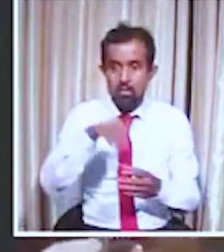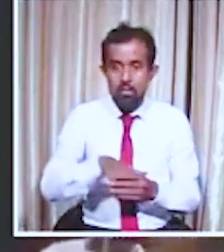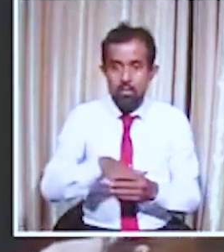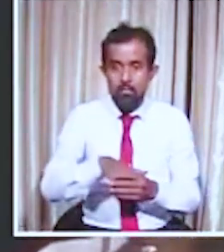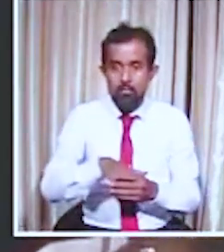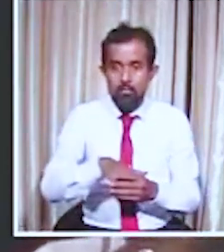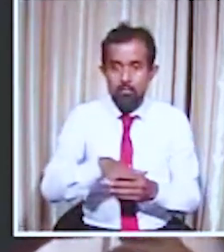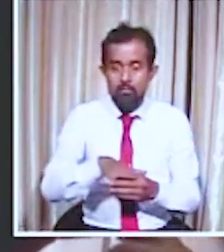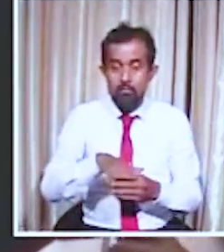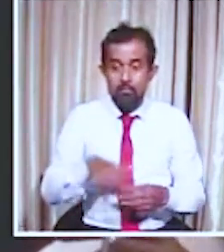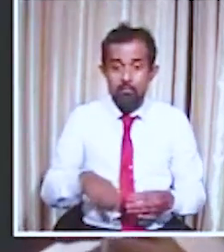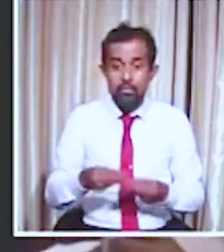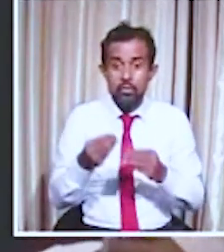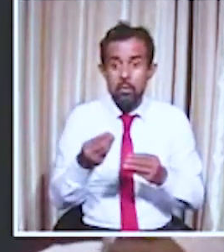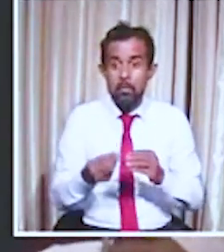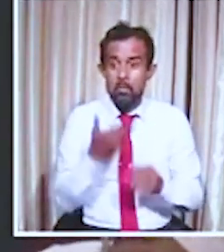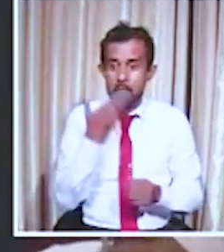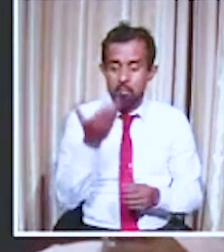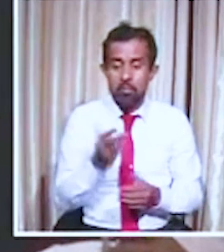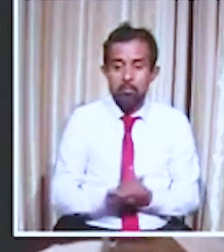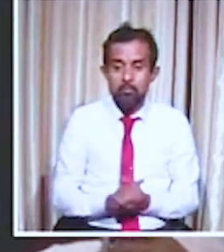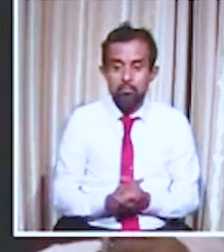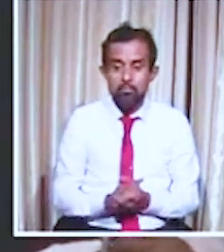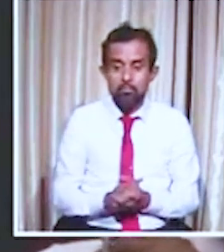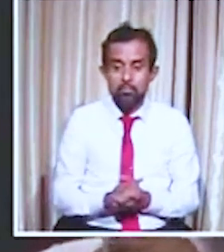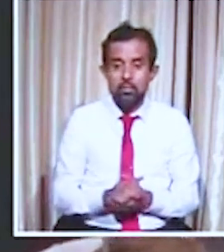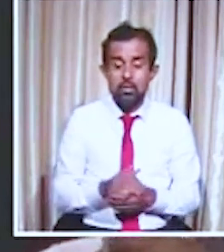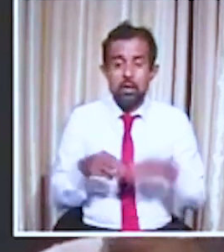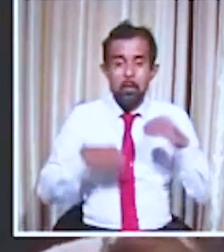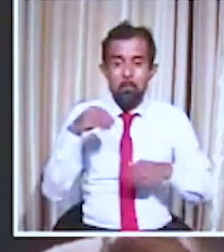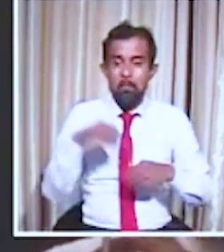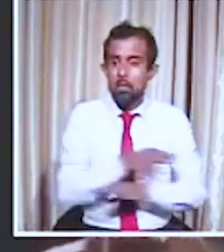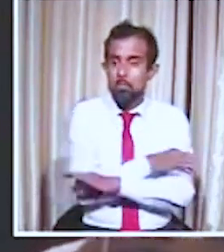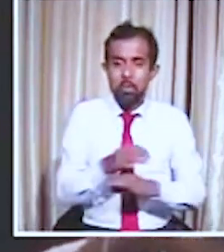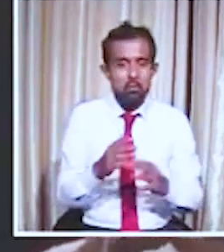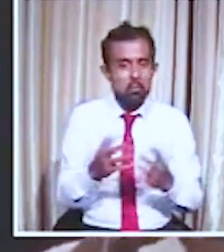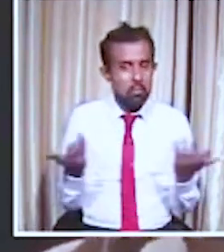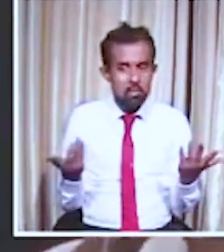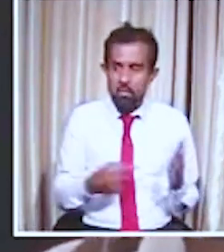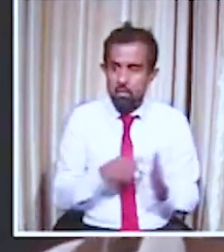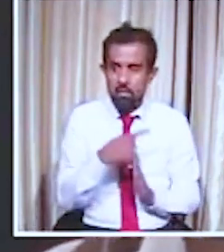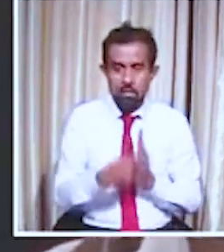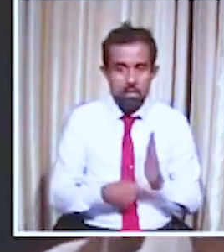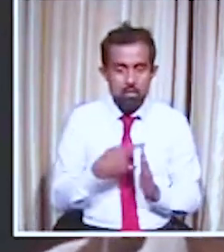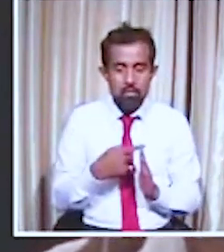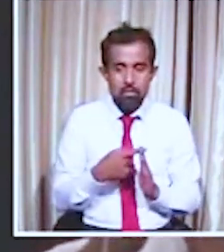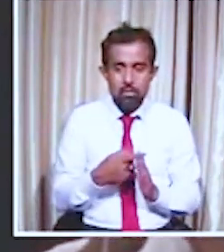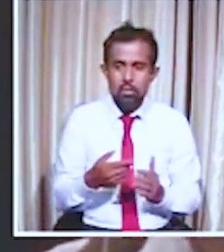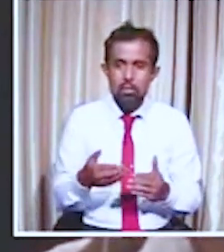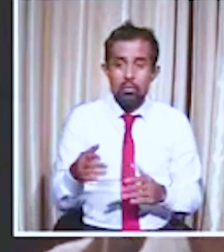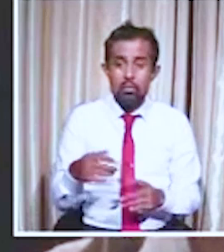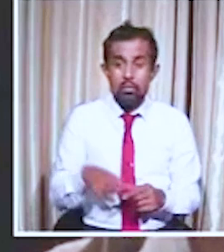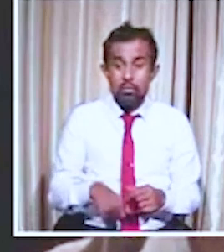உருவாக்கி இருக்கும். நிச்சயமாக இங்கிருக்கின்ற அரசியல் முறைமை அப்படி அல்ல. சில பேரை பார்த்தால் அங்கே அவருக்கு இத்தனை கோடி வழங்கப்பட்டது, இவருக்கு இத்தனை